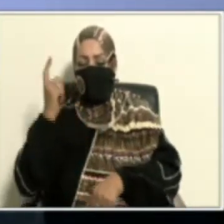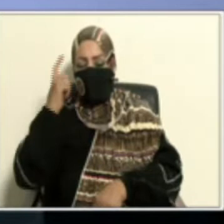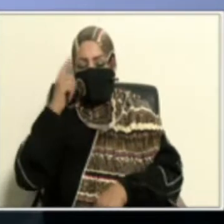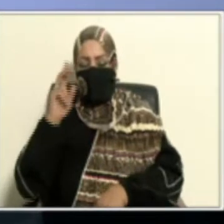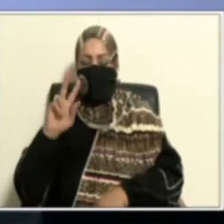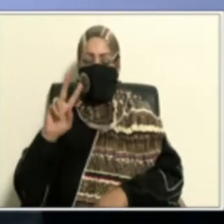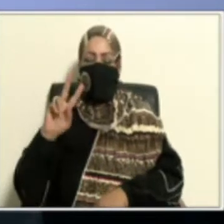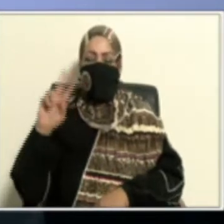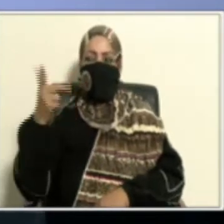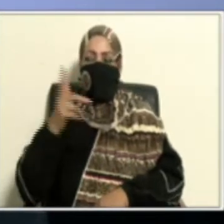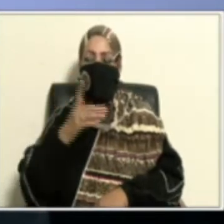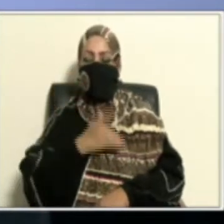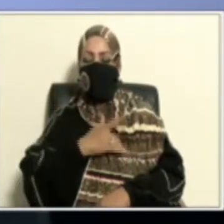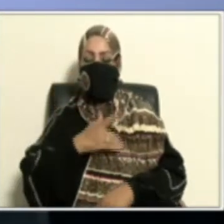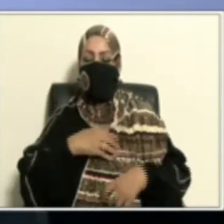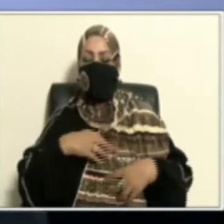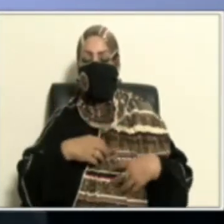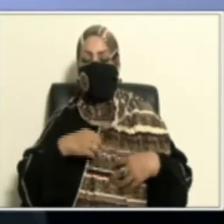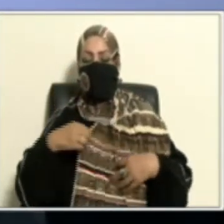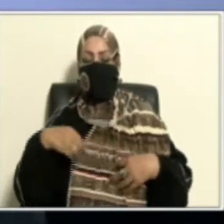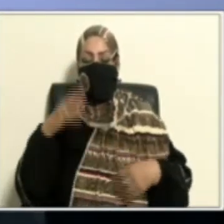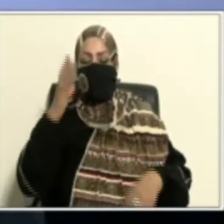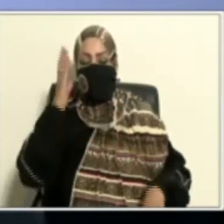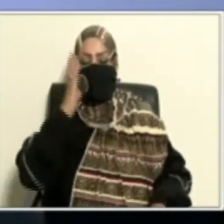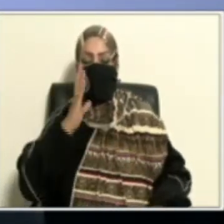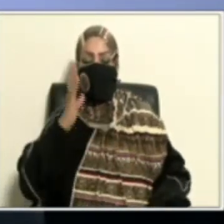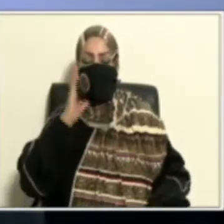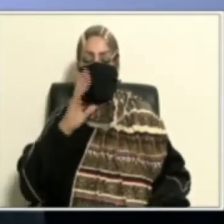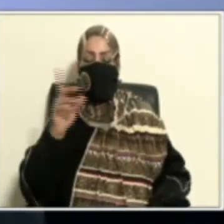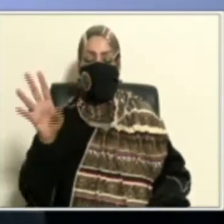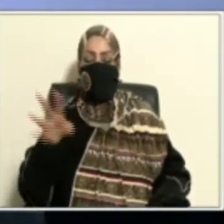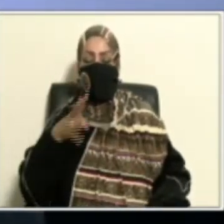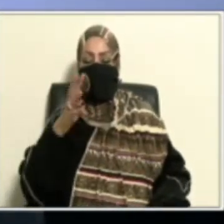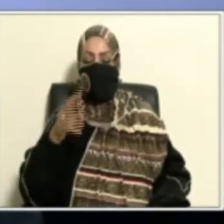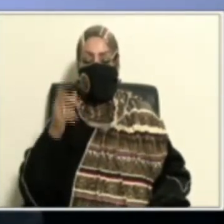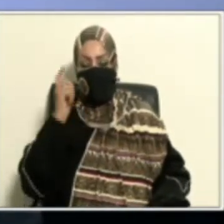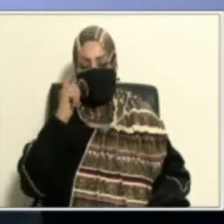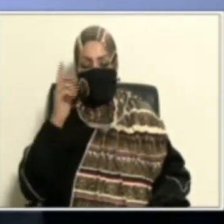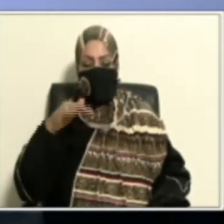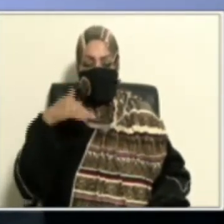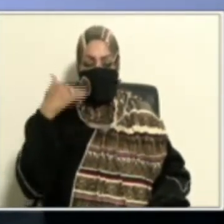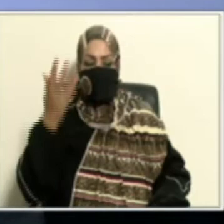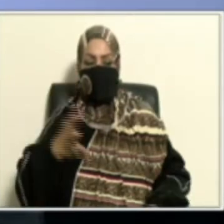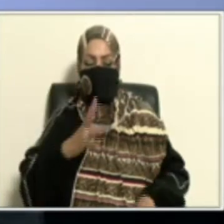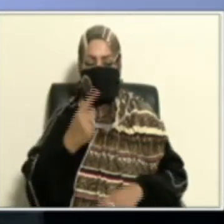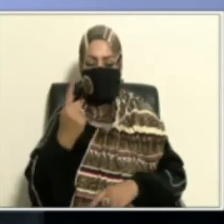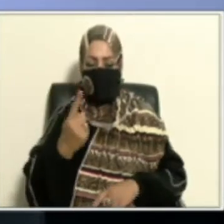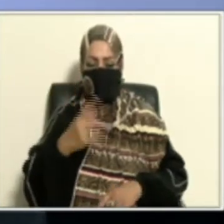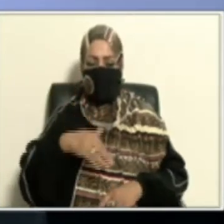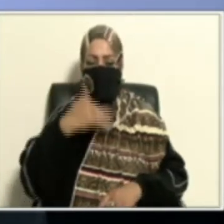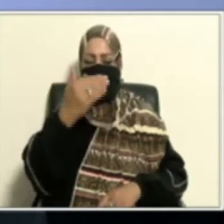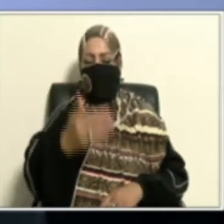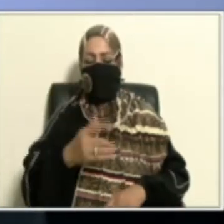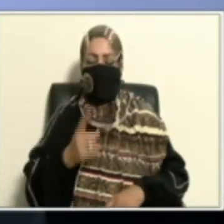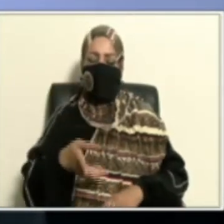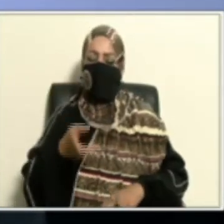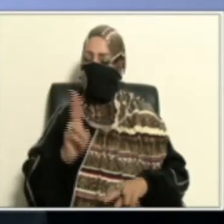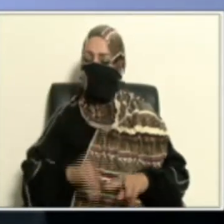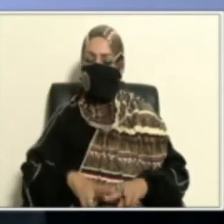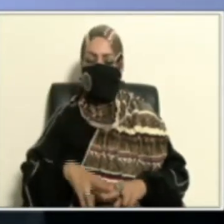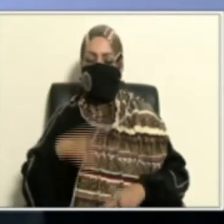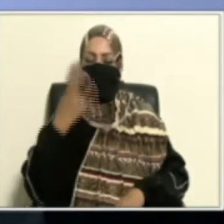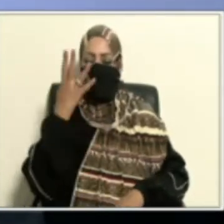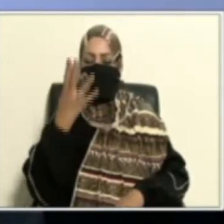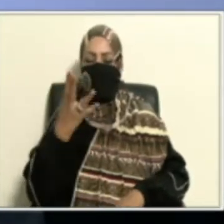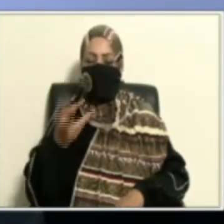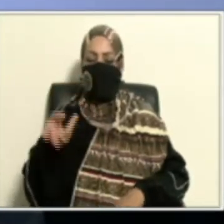بالركعة مرة أخرى، فيجب عليك أن تعيد صلاة الظهر مرة أخرى. أما لو تذكر بقرب